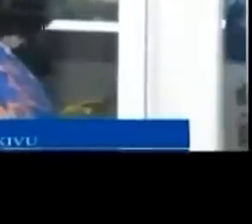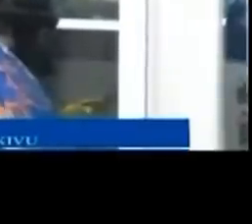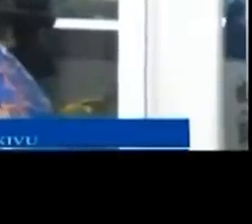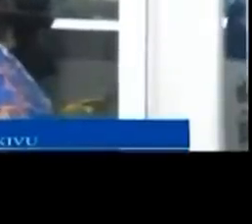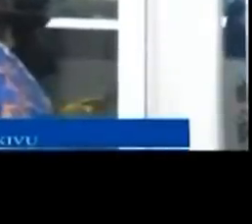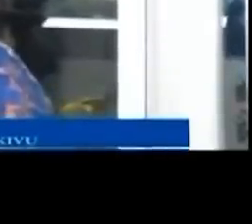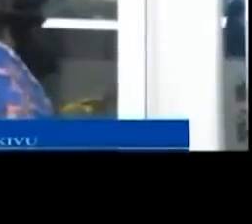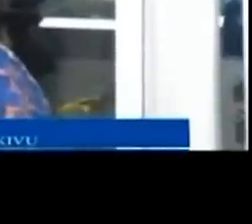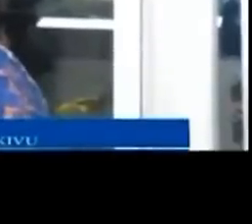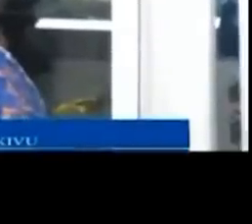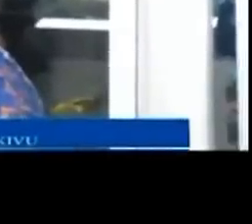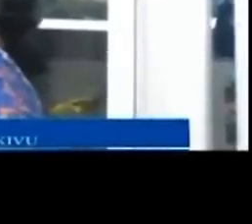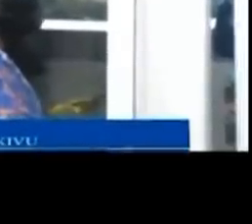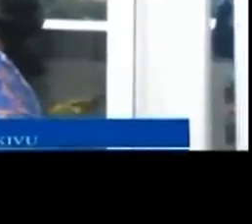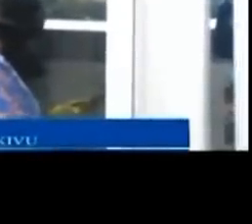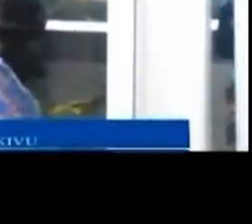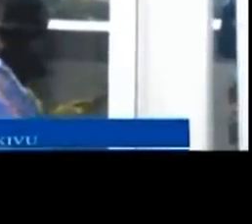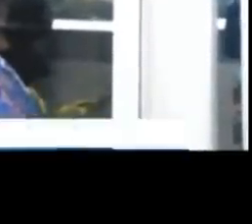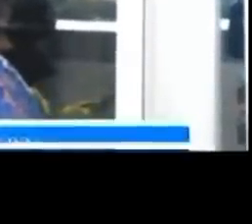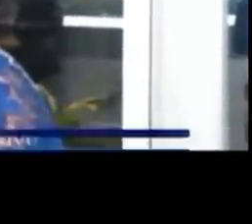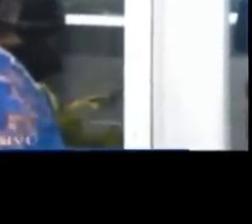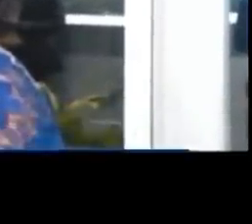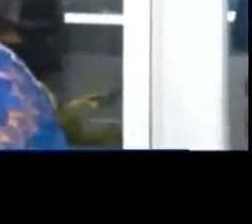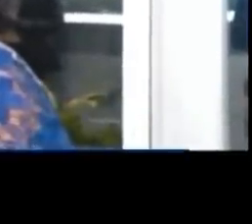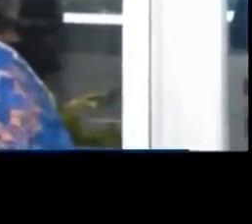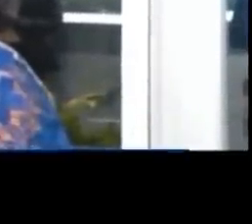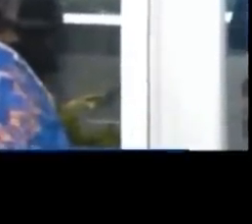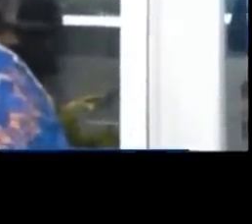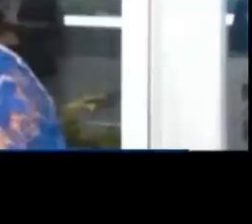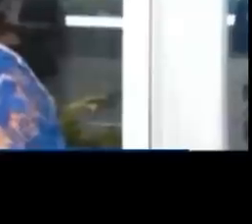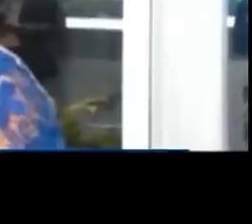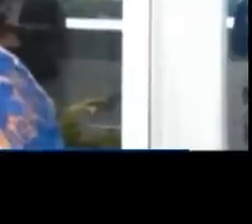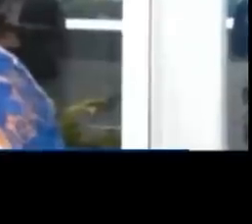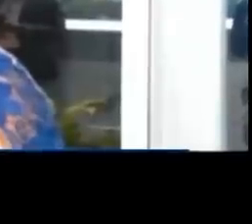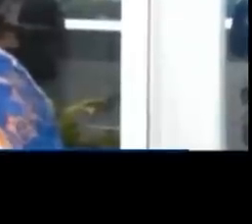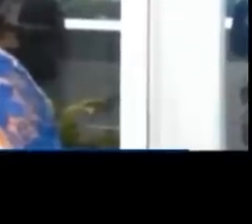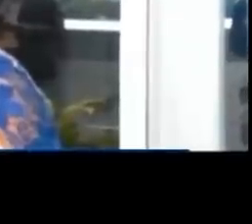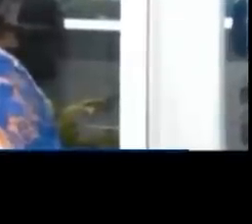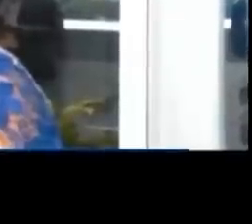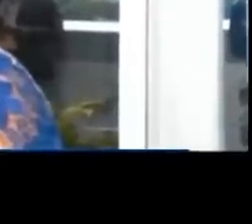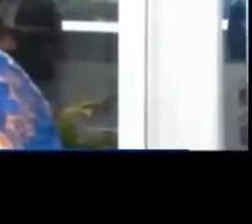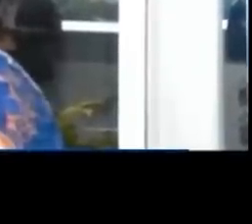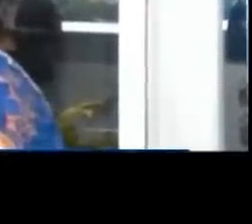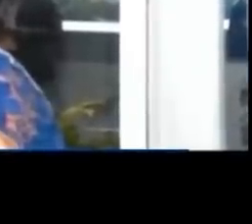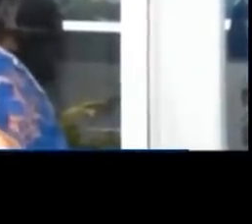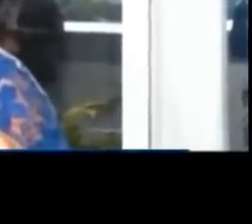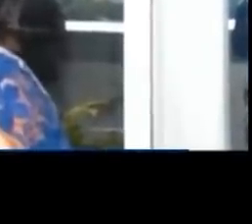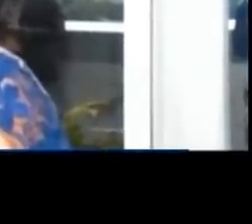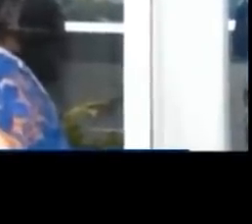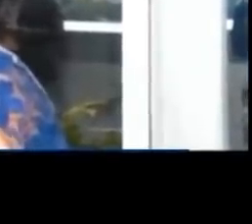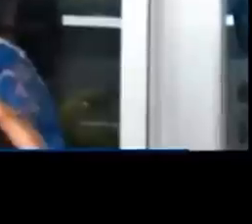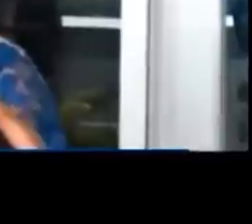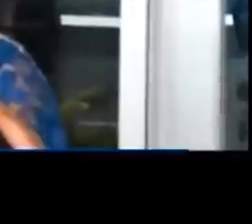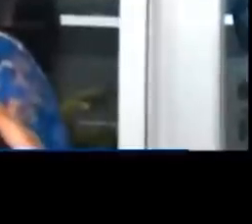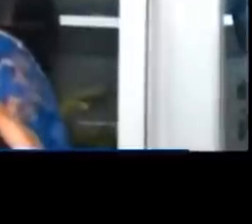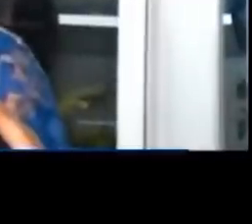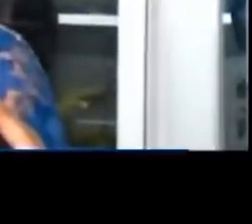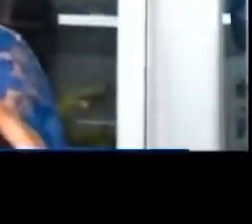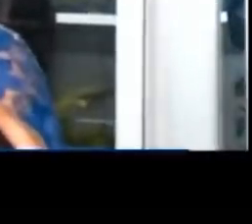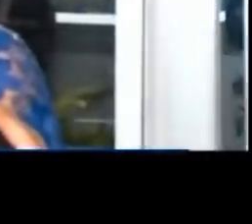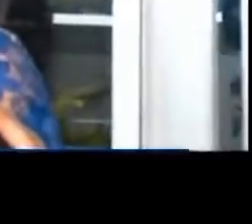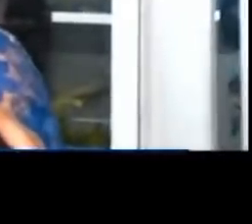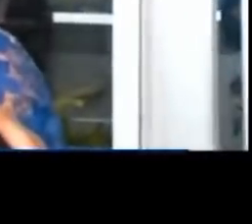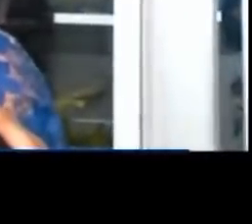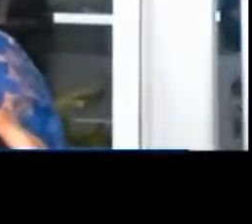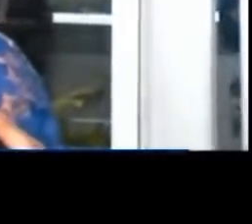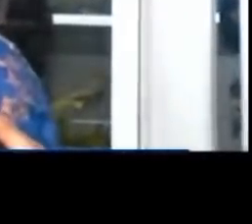était réceptif. Il a dit que les revendications, les recommandations étaient légitimes et logiques.